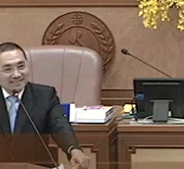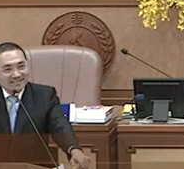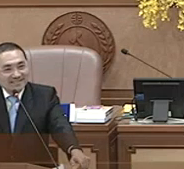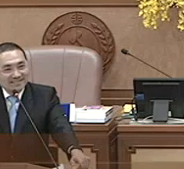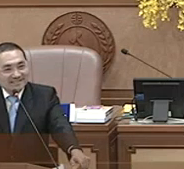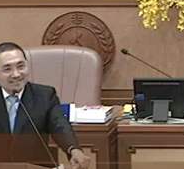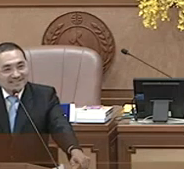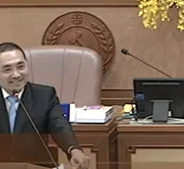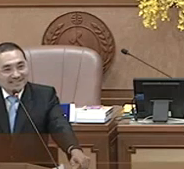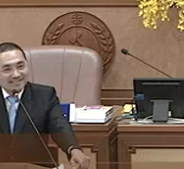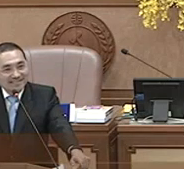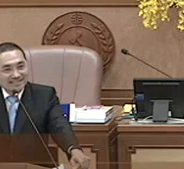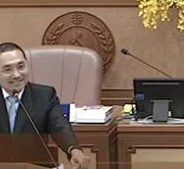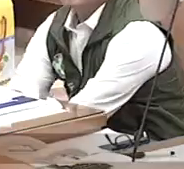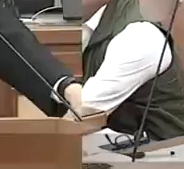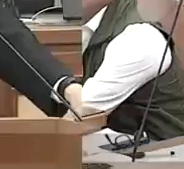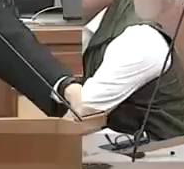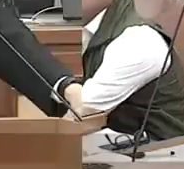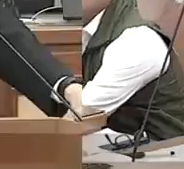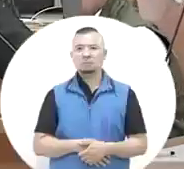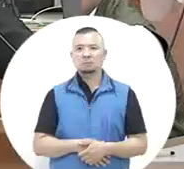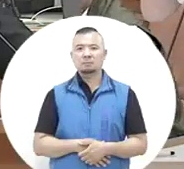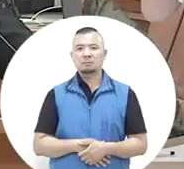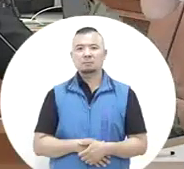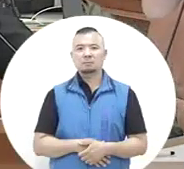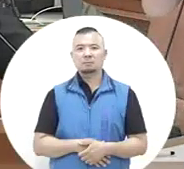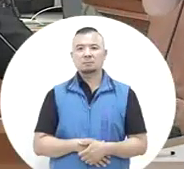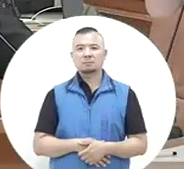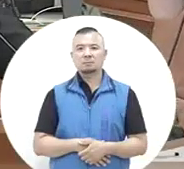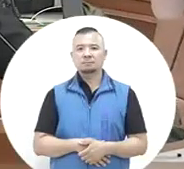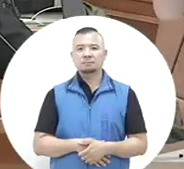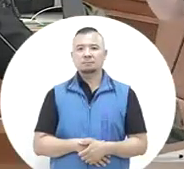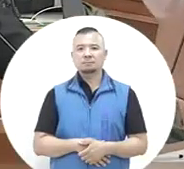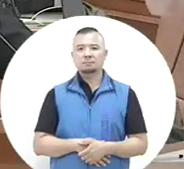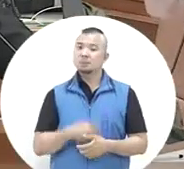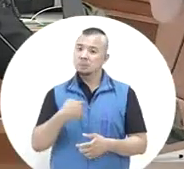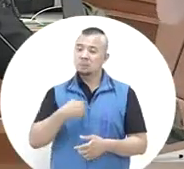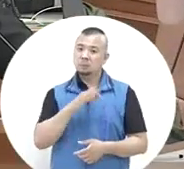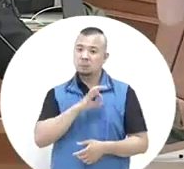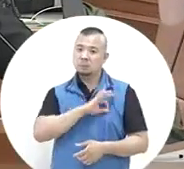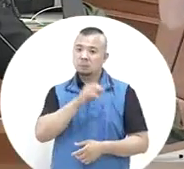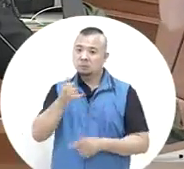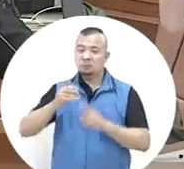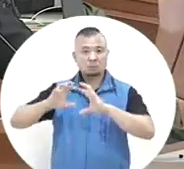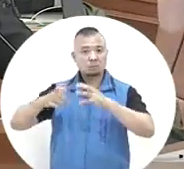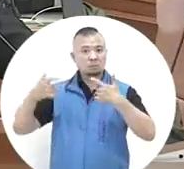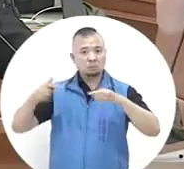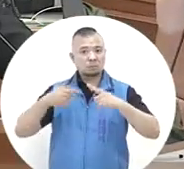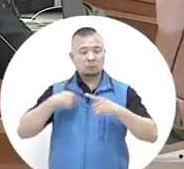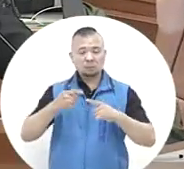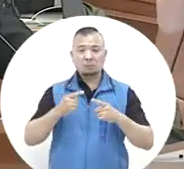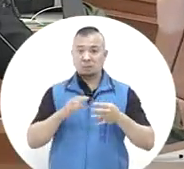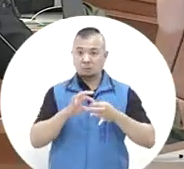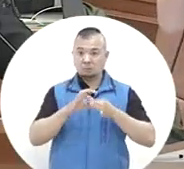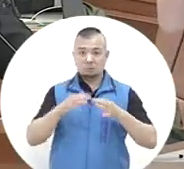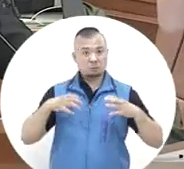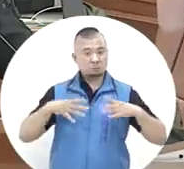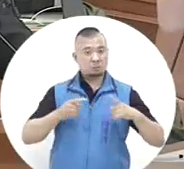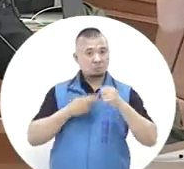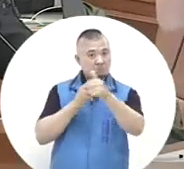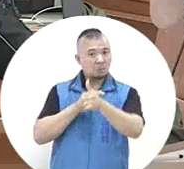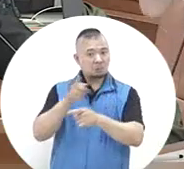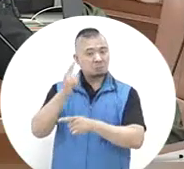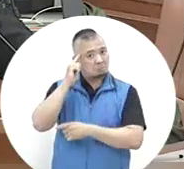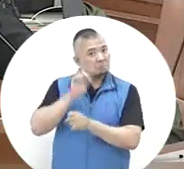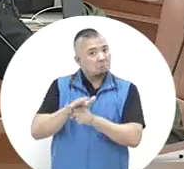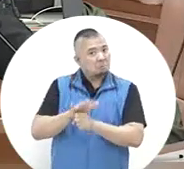了。你讲不完，你按来给过吗？我们不是会员国，然后用派联络官，就你就很满意了吗？ 我们联络官确实